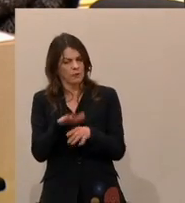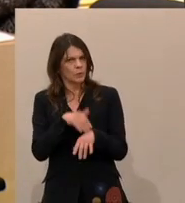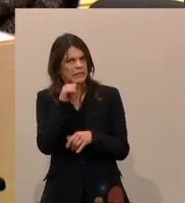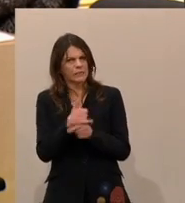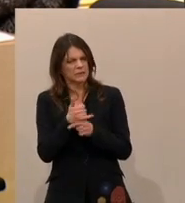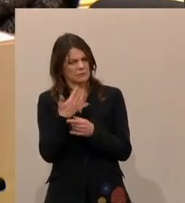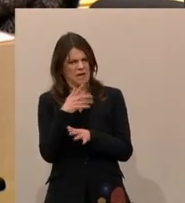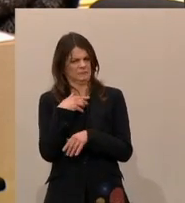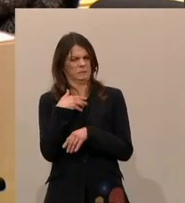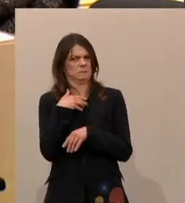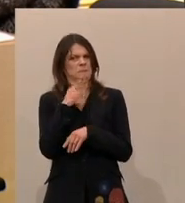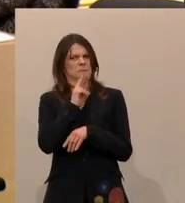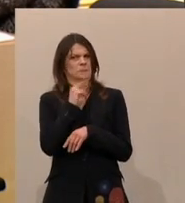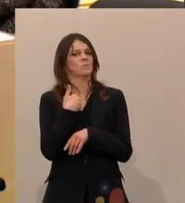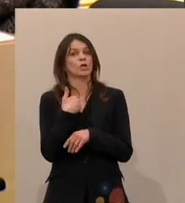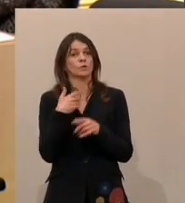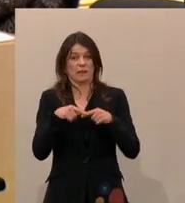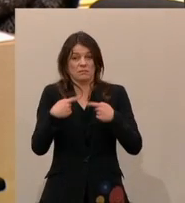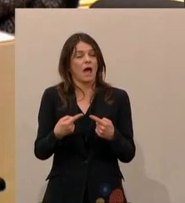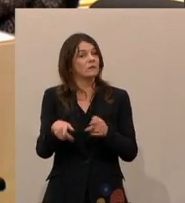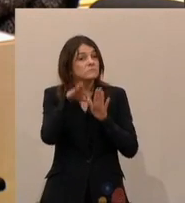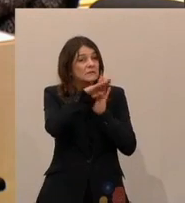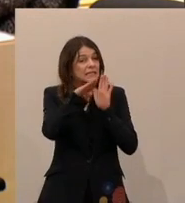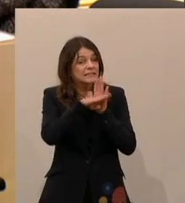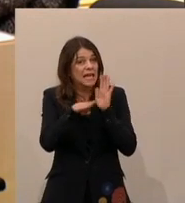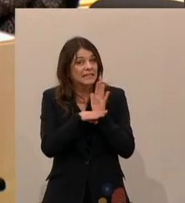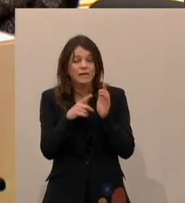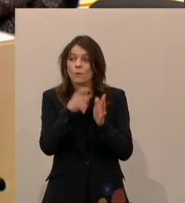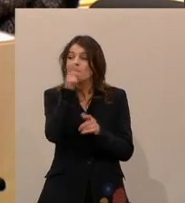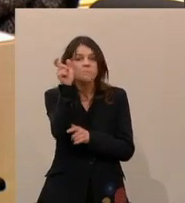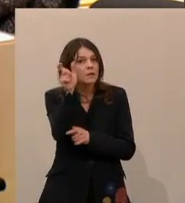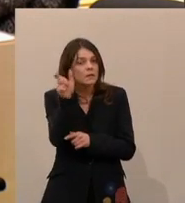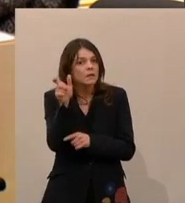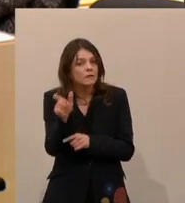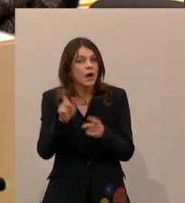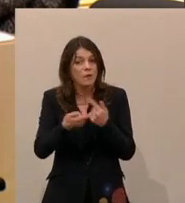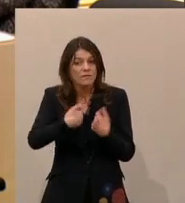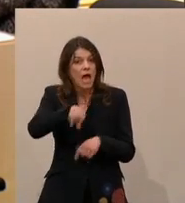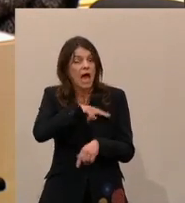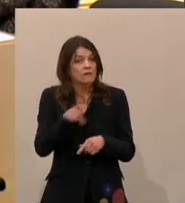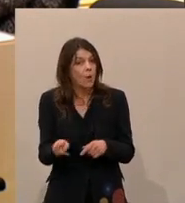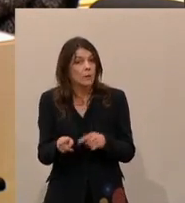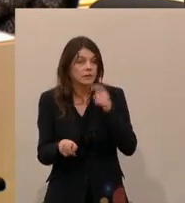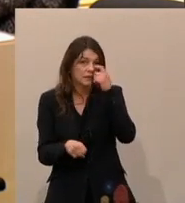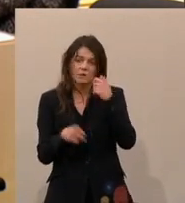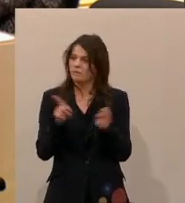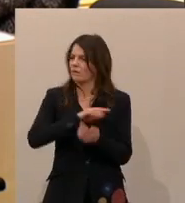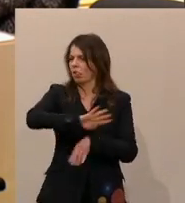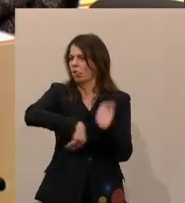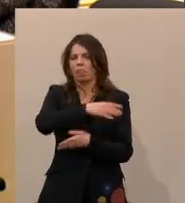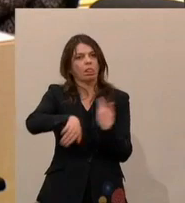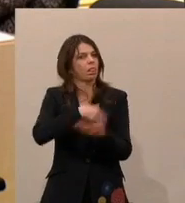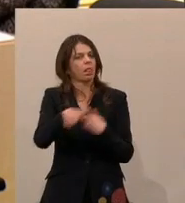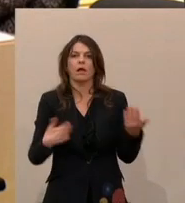befremdlich, wenn man dann Gesetze und Begriffe und Verantwortlichkeiten Kraut und